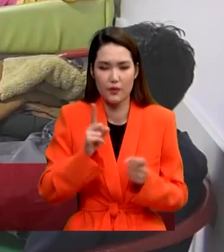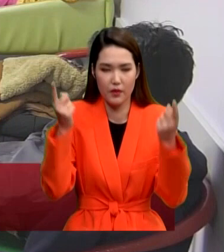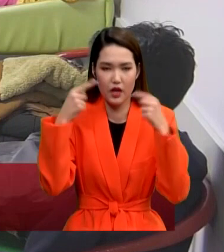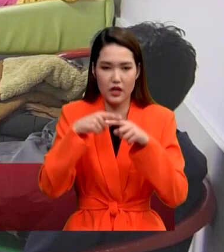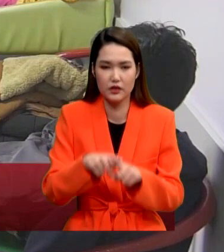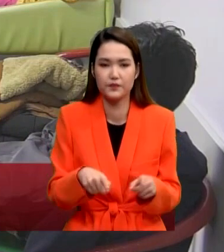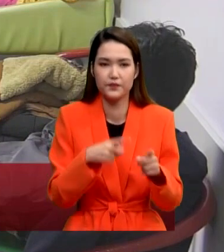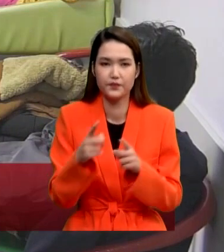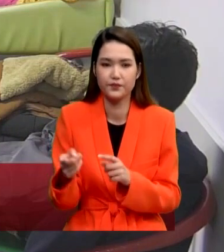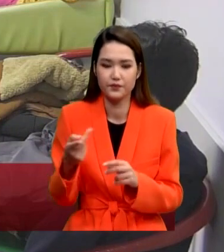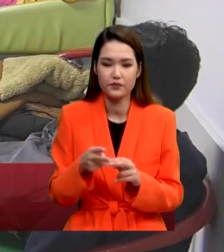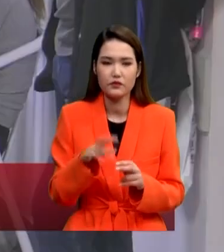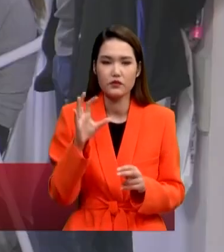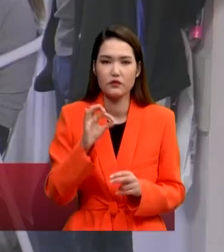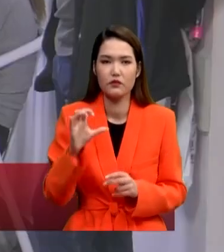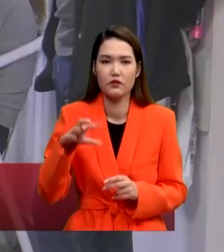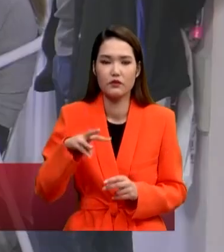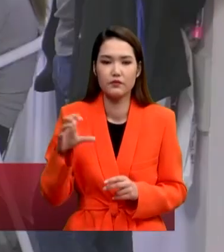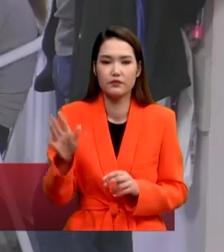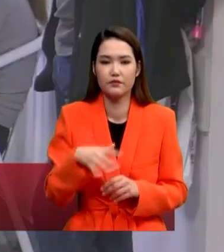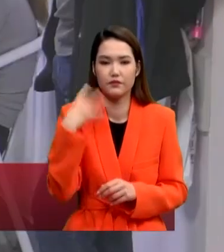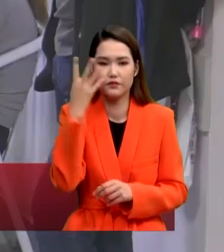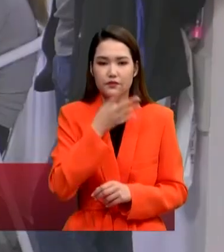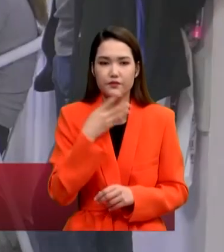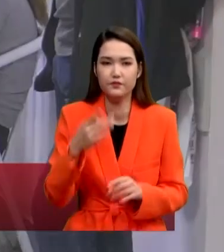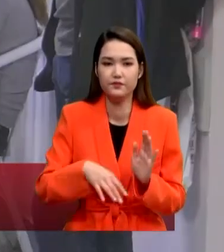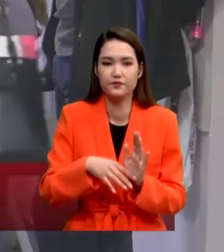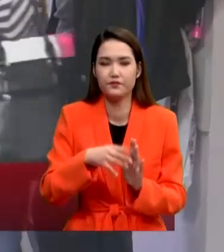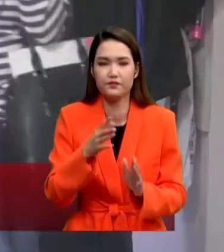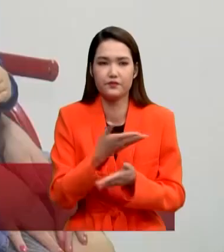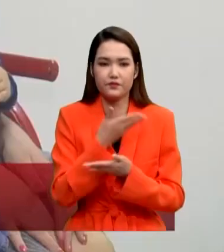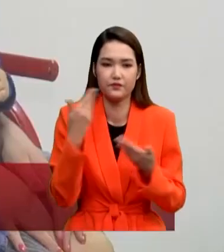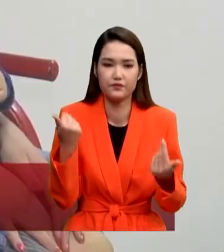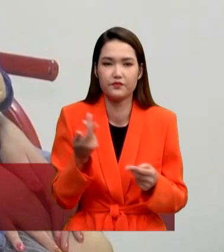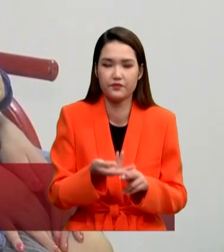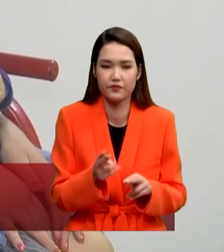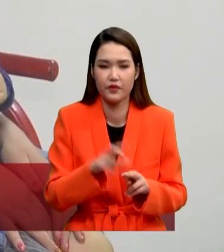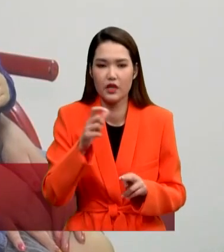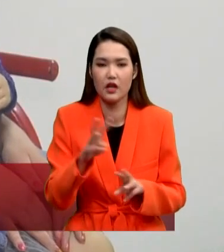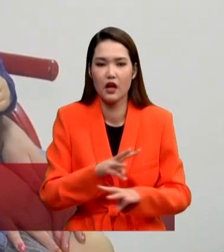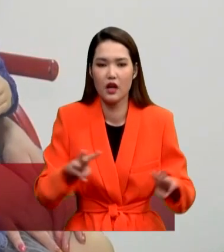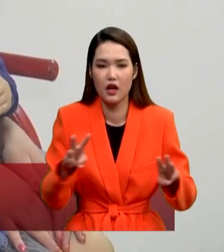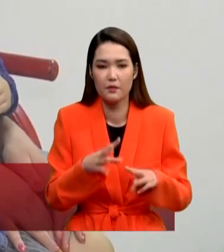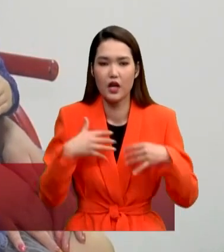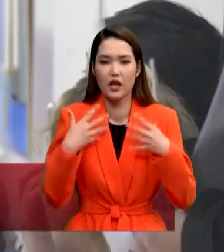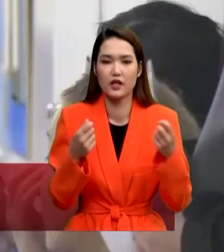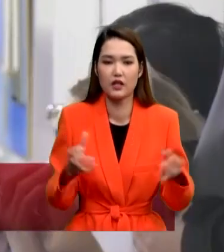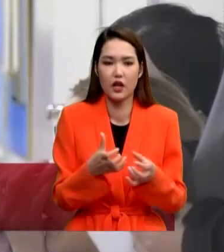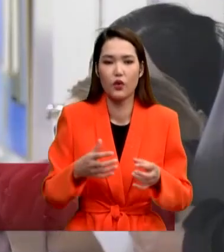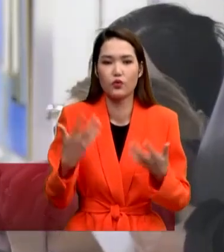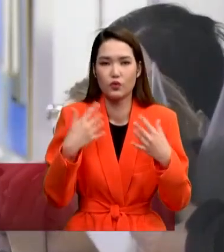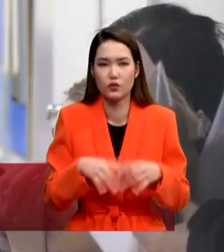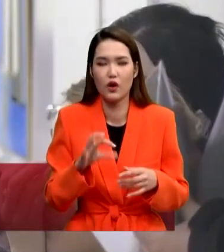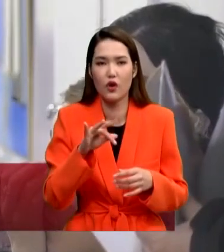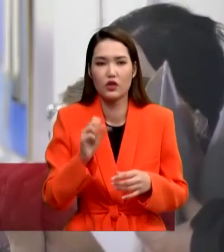перемен после ввода ОСМС. Спустя 4 года медицина лучше не стала. Тем не менее, экс-министр здравоохранения Олжас